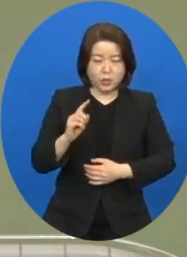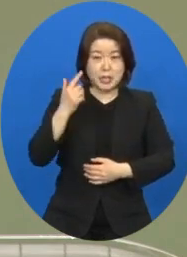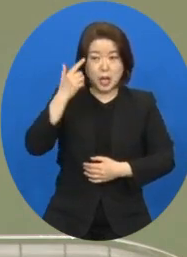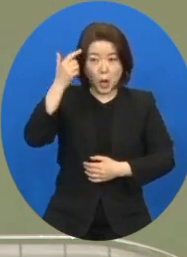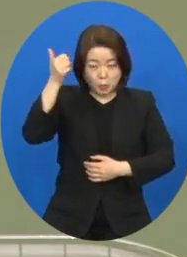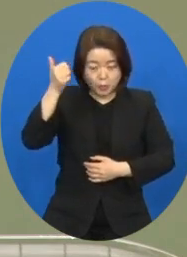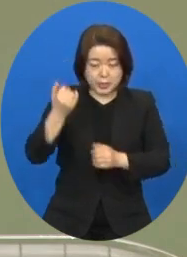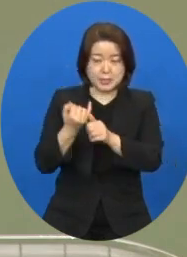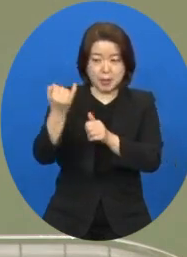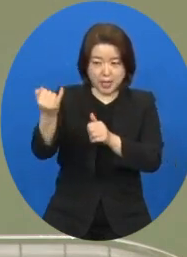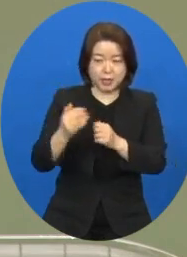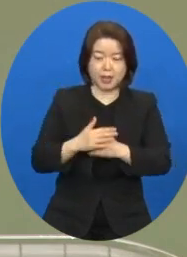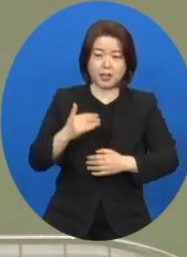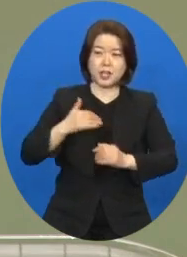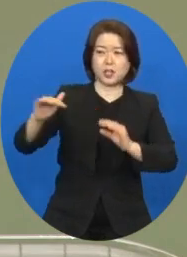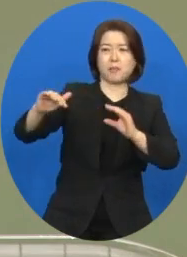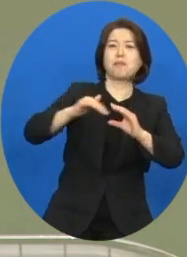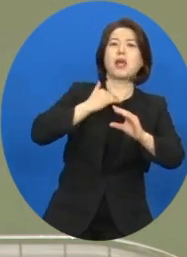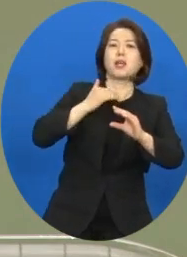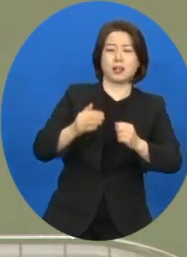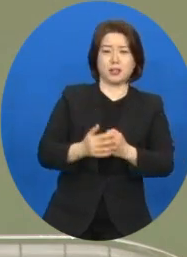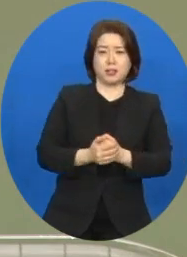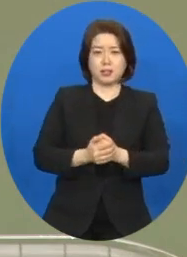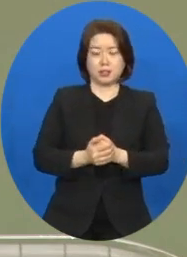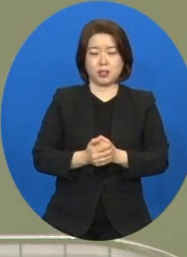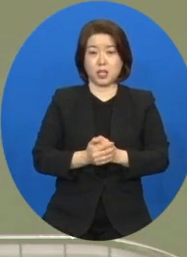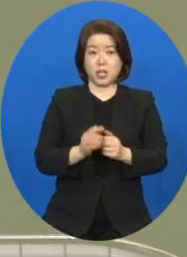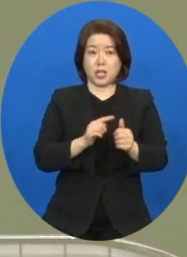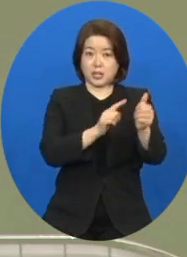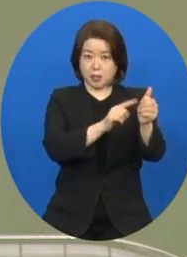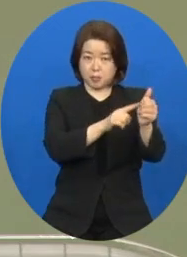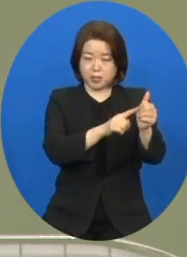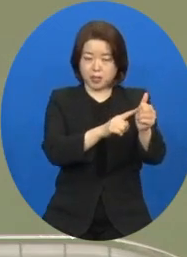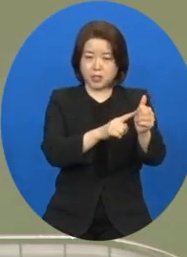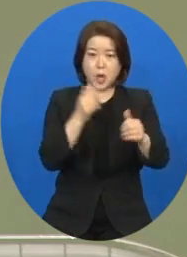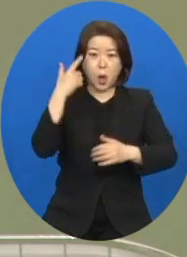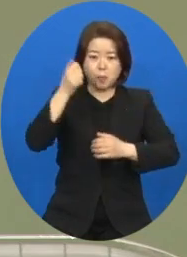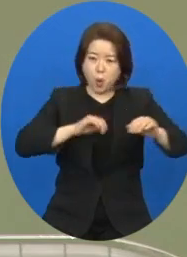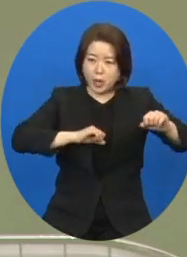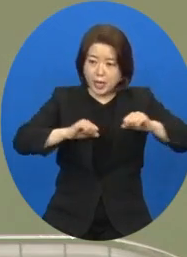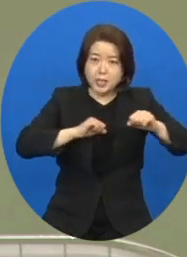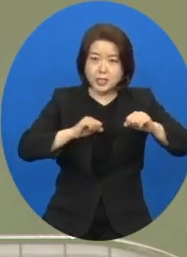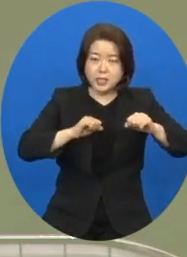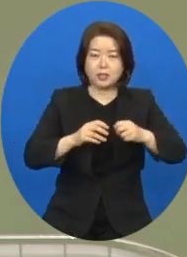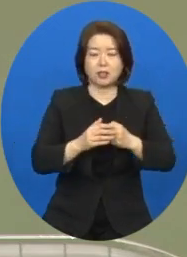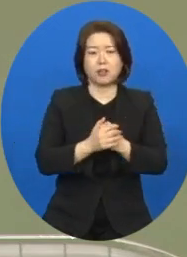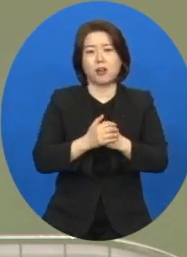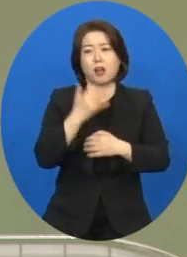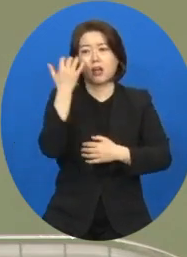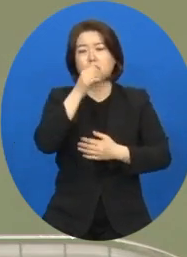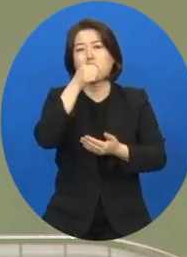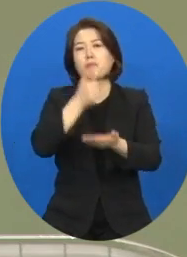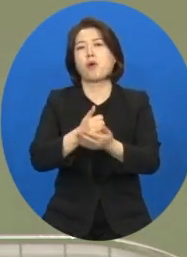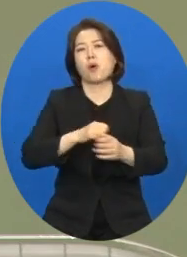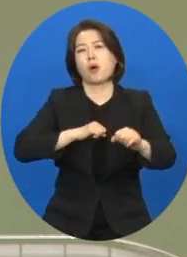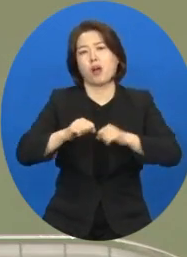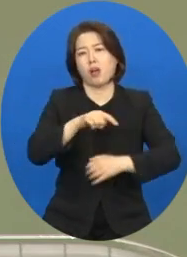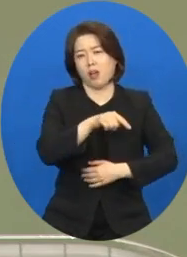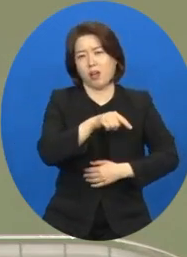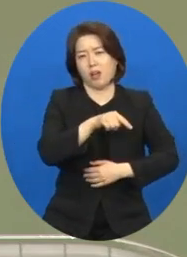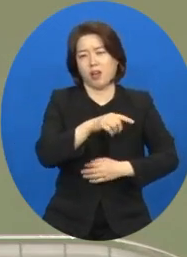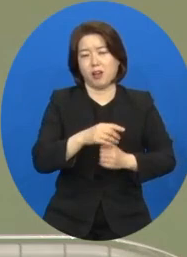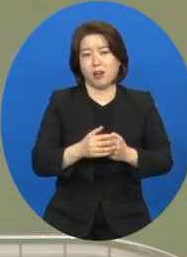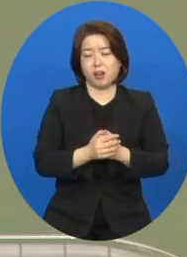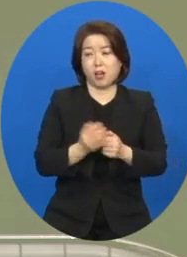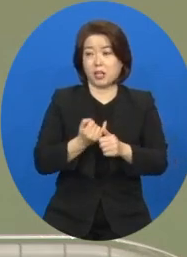제게 메일을 보냈어요. 남편이 사역자인데 성범죄를 저질렀어요.